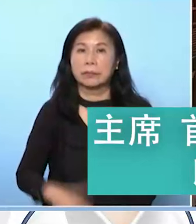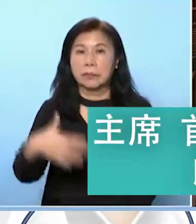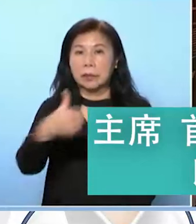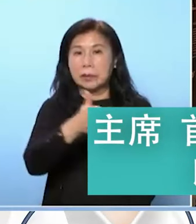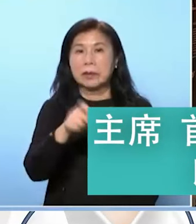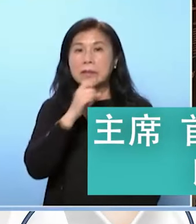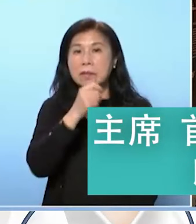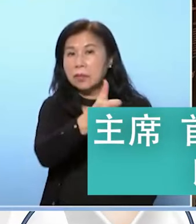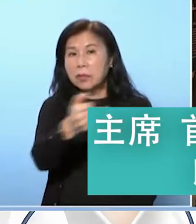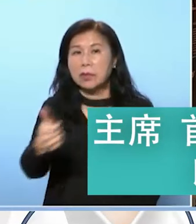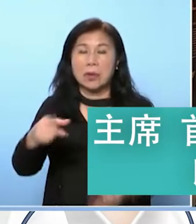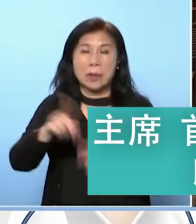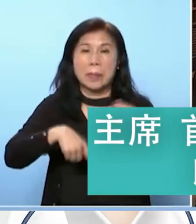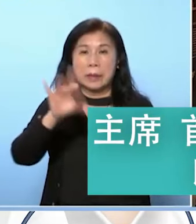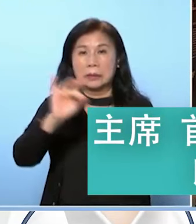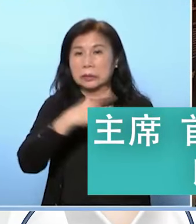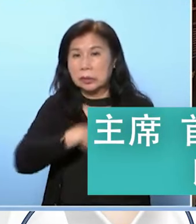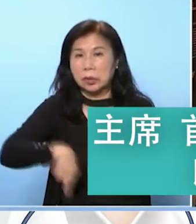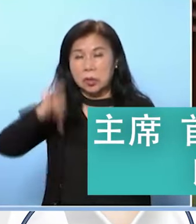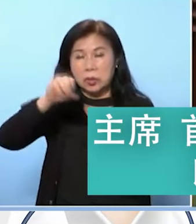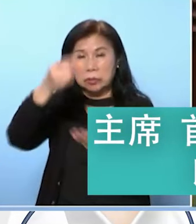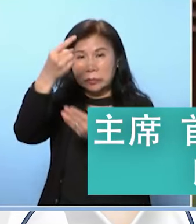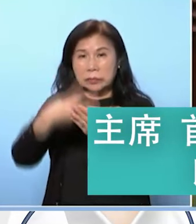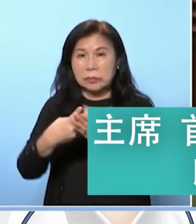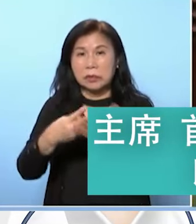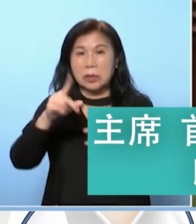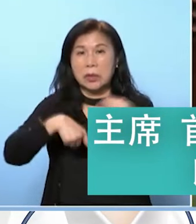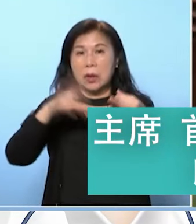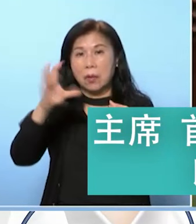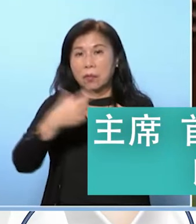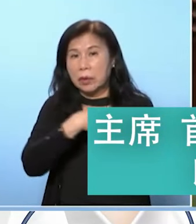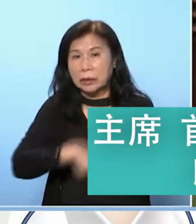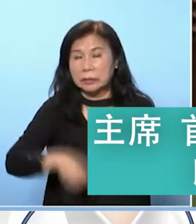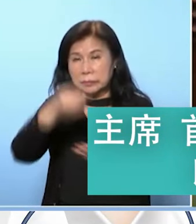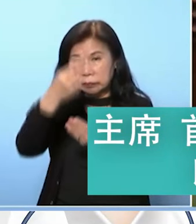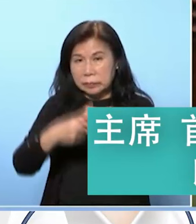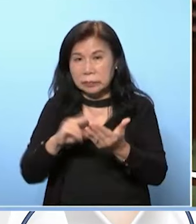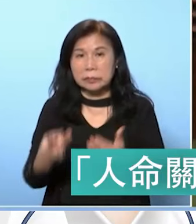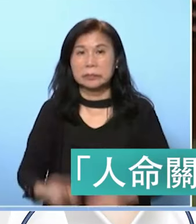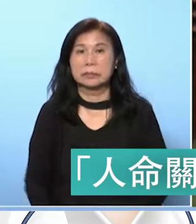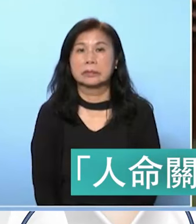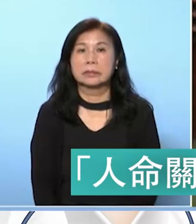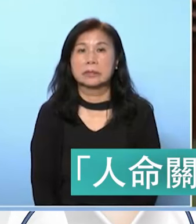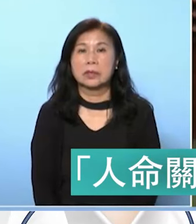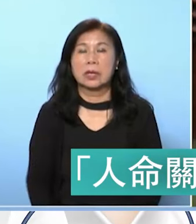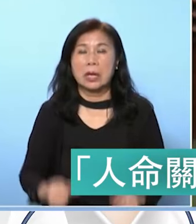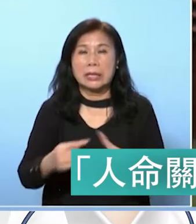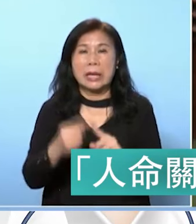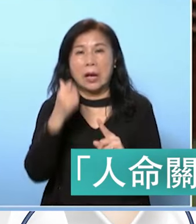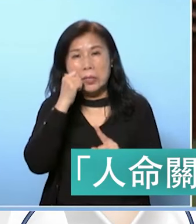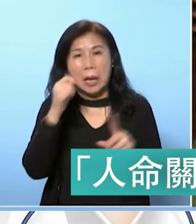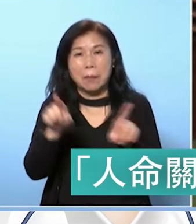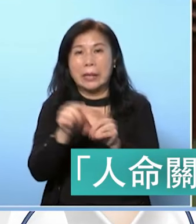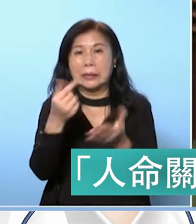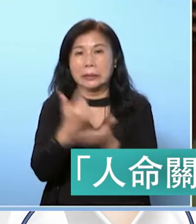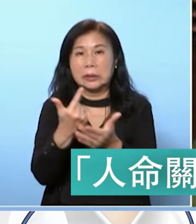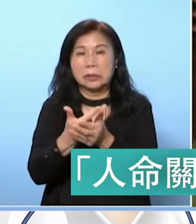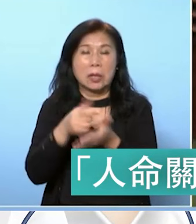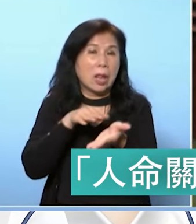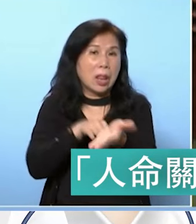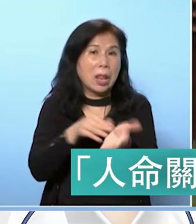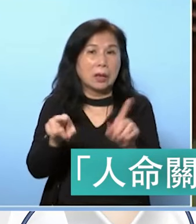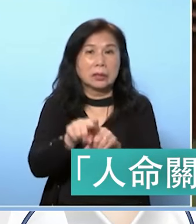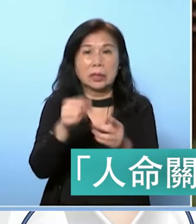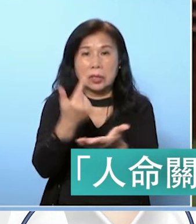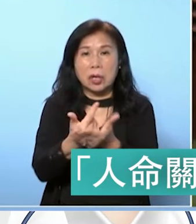主席，首先感謝張宇人議員動議原議案以及黃國議員動議修正案。人命關天，醫療是非常重